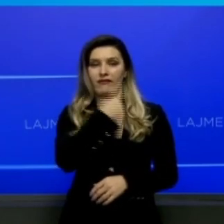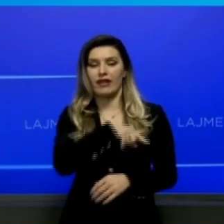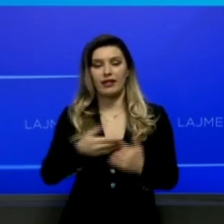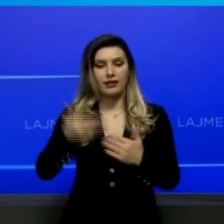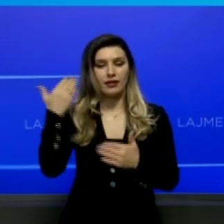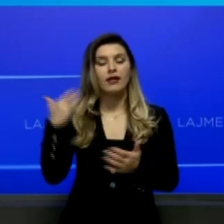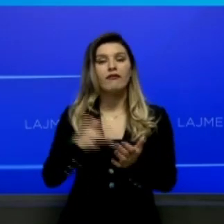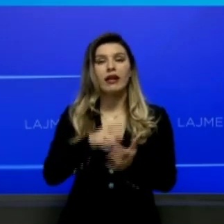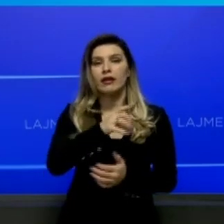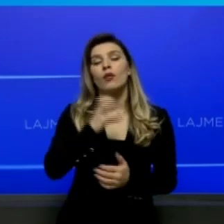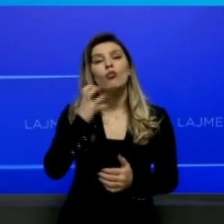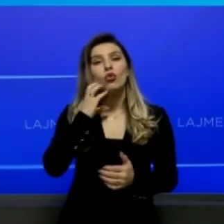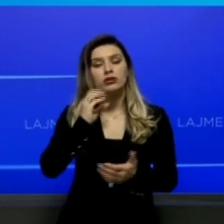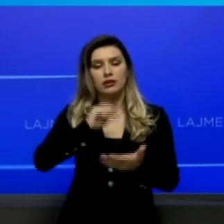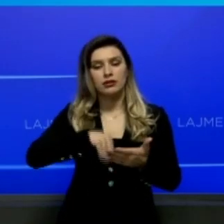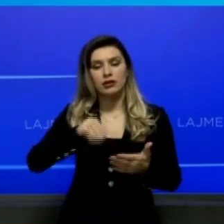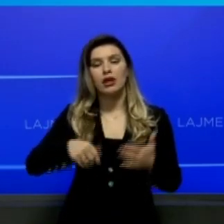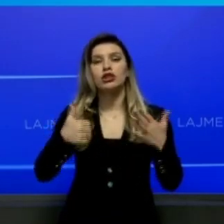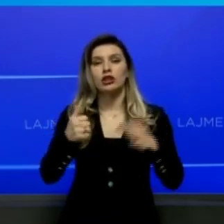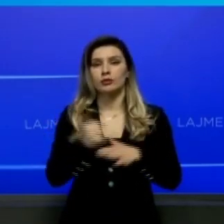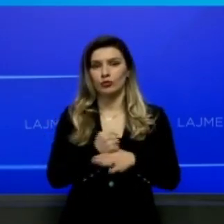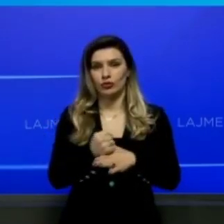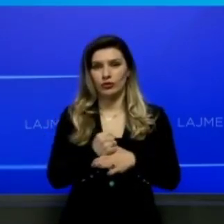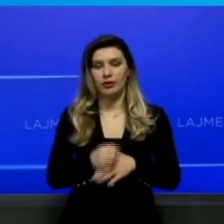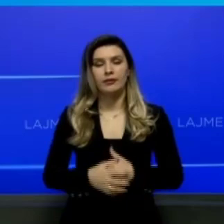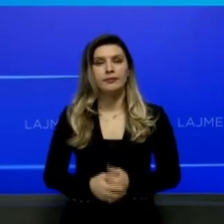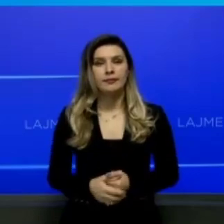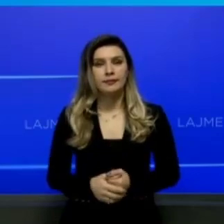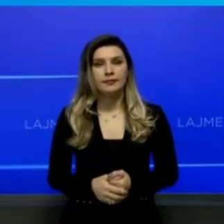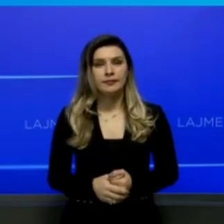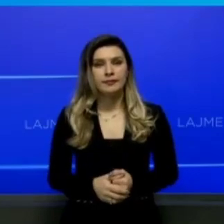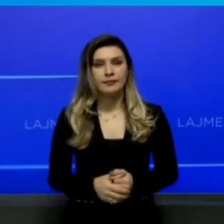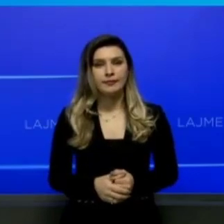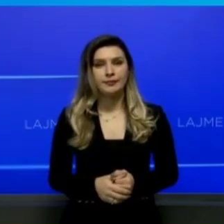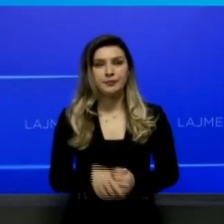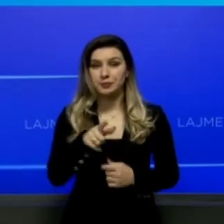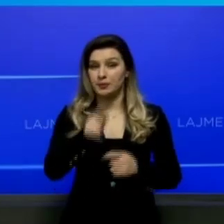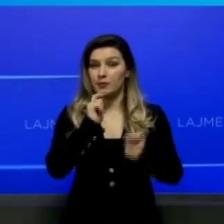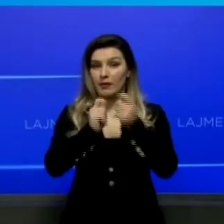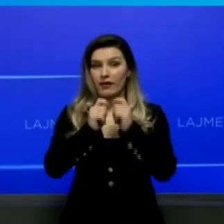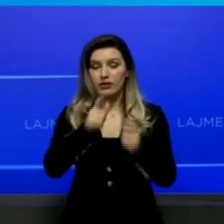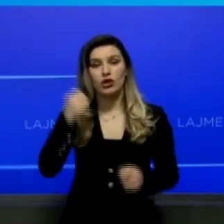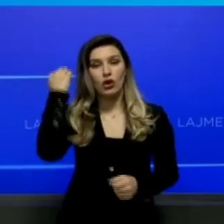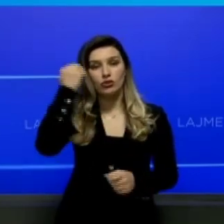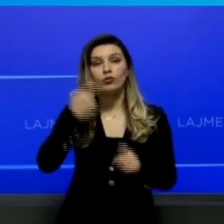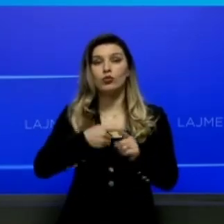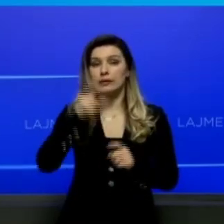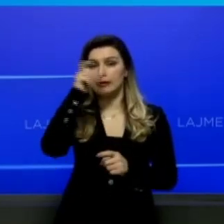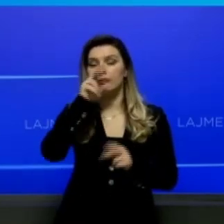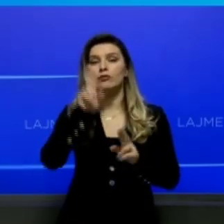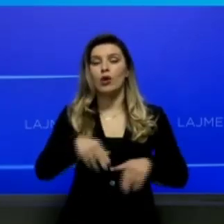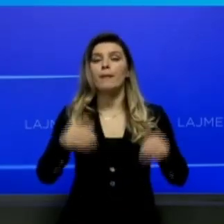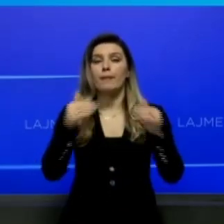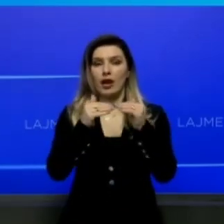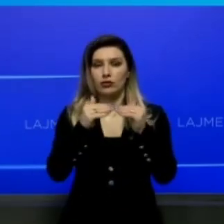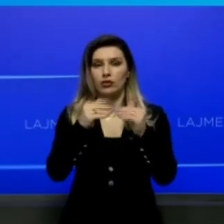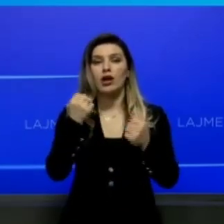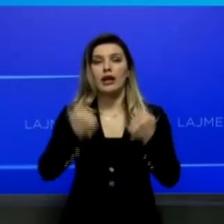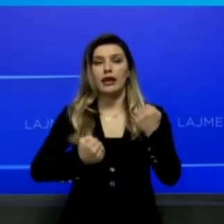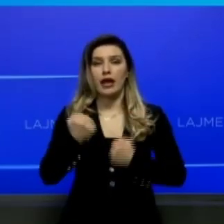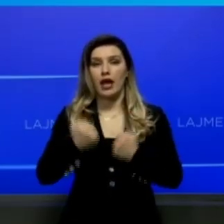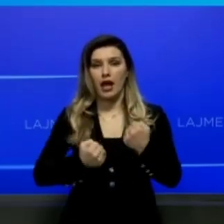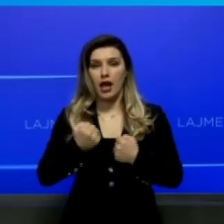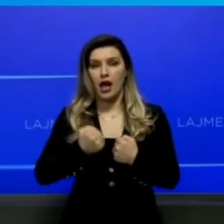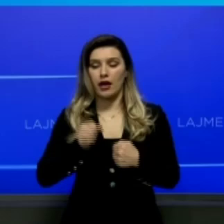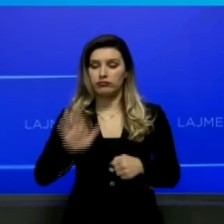e cila ishte e vlefshme për 6 muaj. Sipas marrëveshjes, Kosova e Serbia u pajtuan që automjetet e dy vendeve